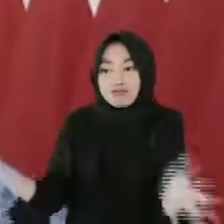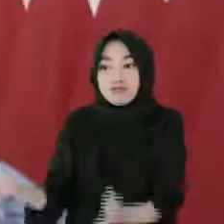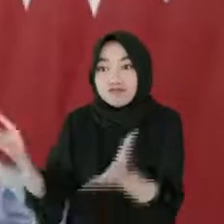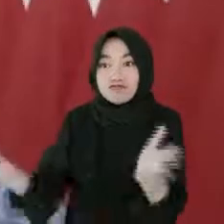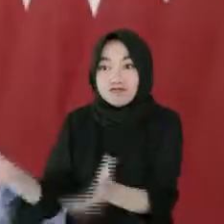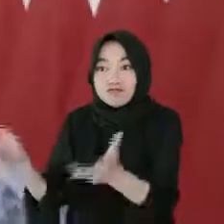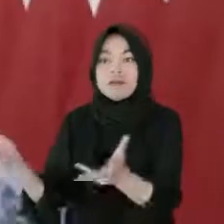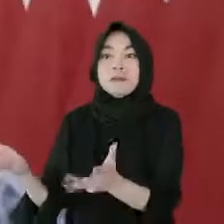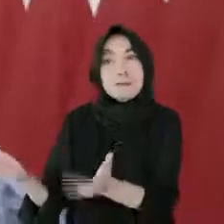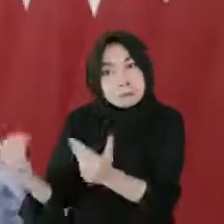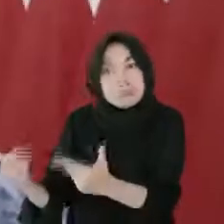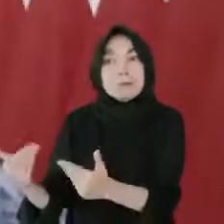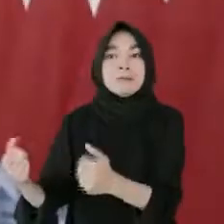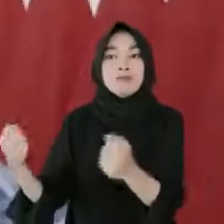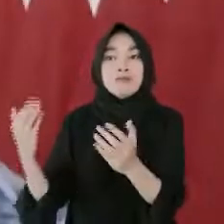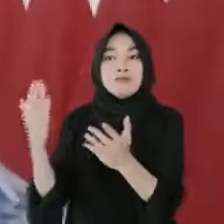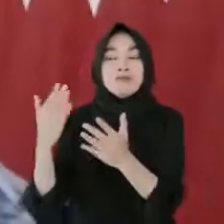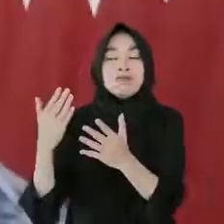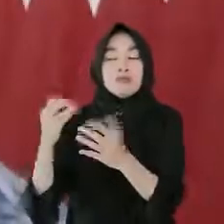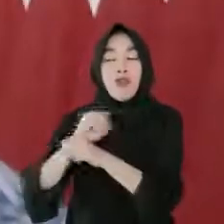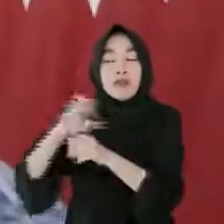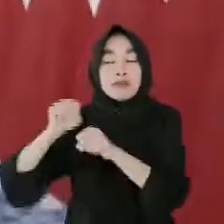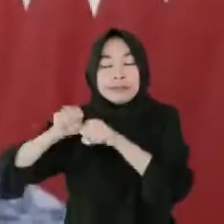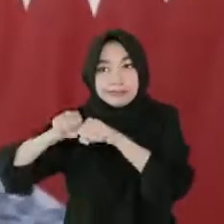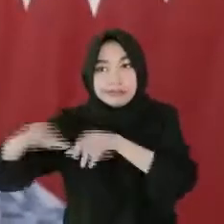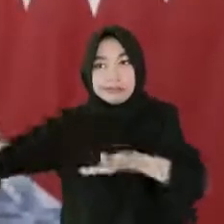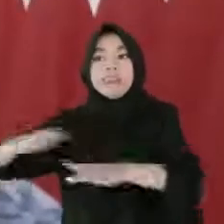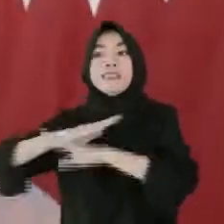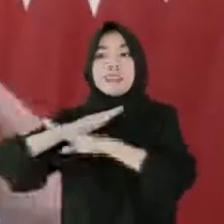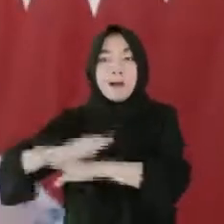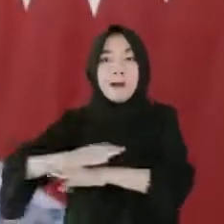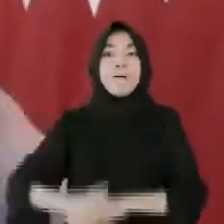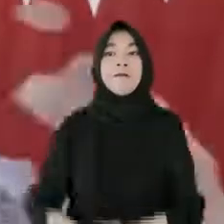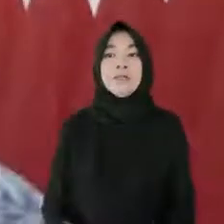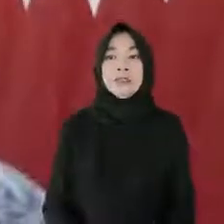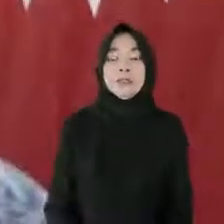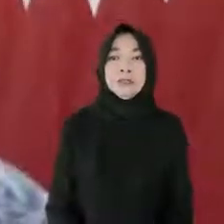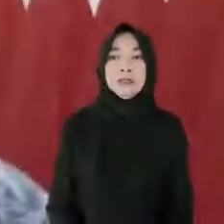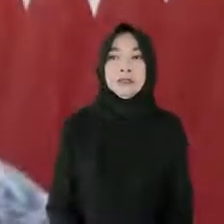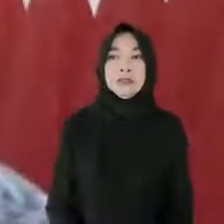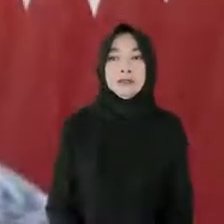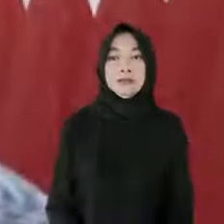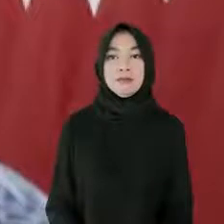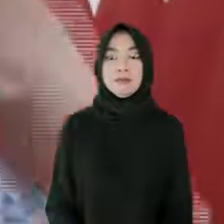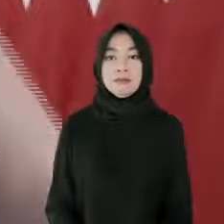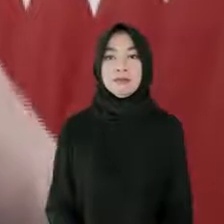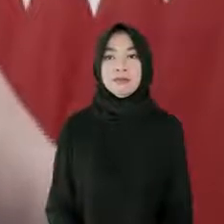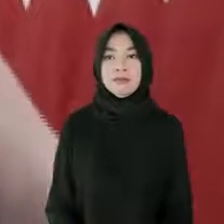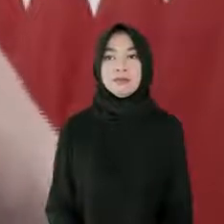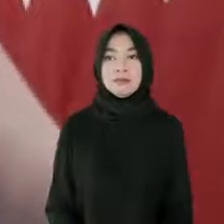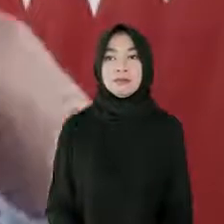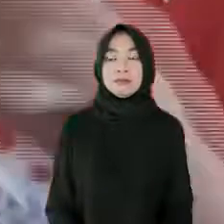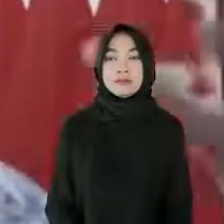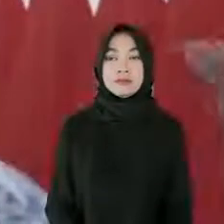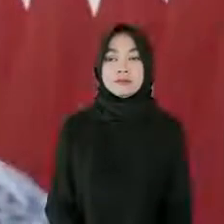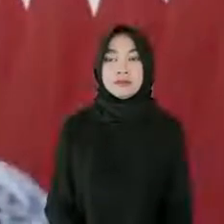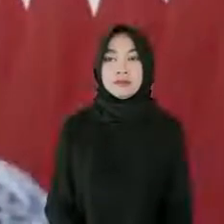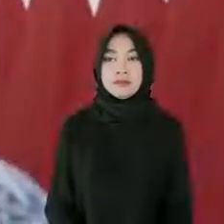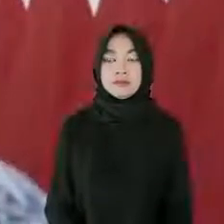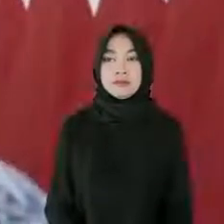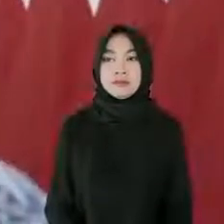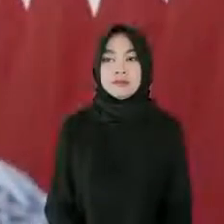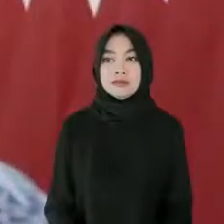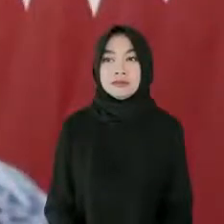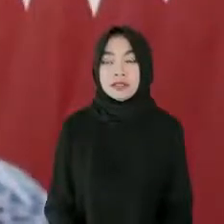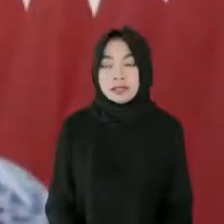betul-betul melakukan upaya pencegahan penularan lalu kemudian seluruh pihak yang terlibat kan bukan